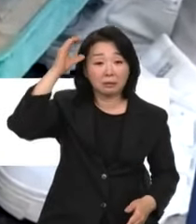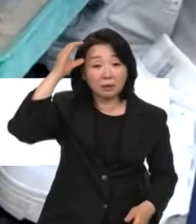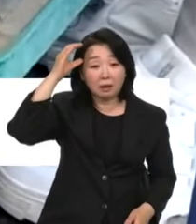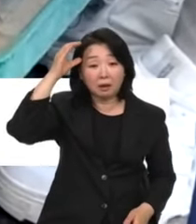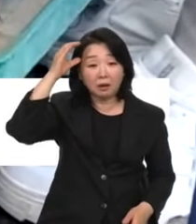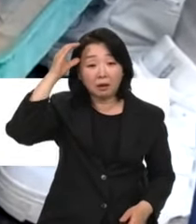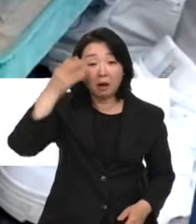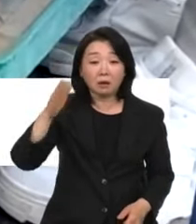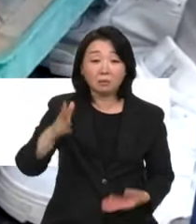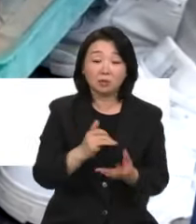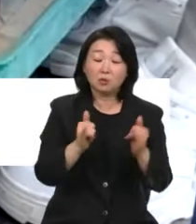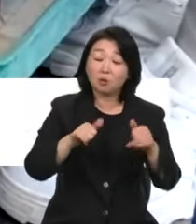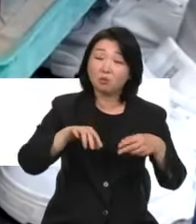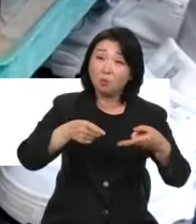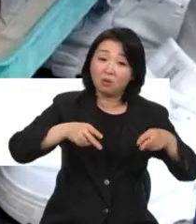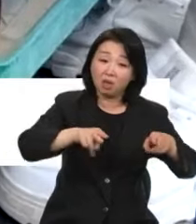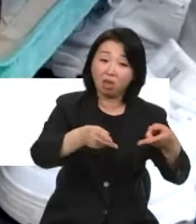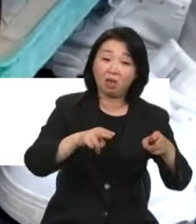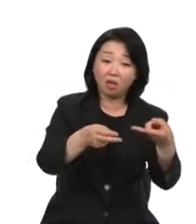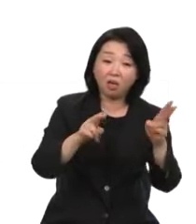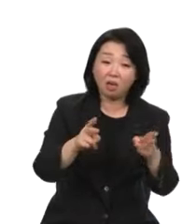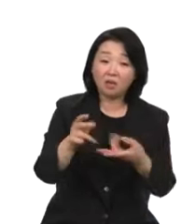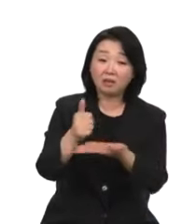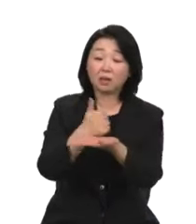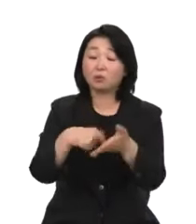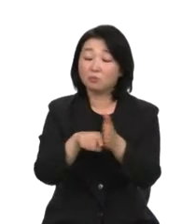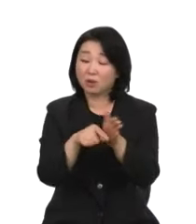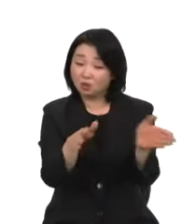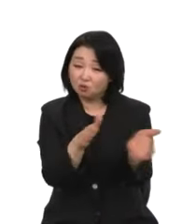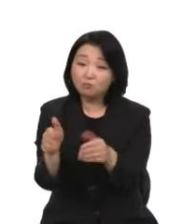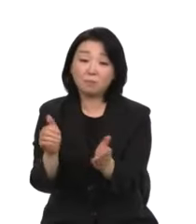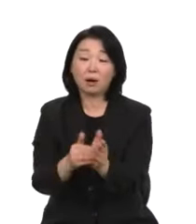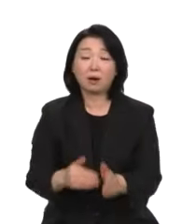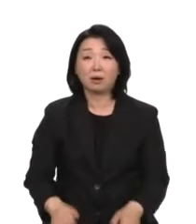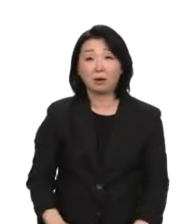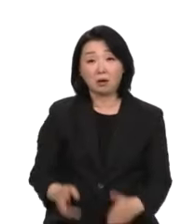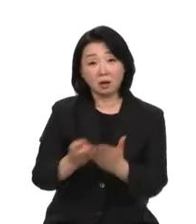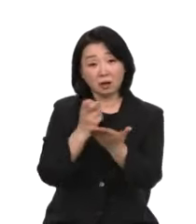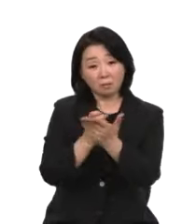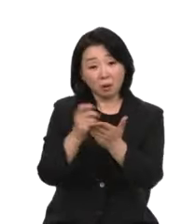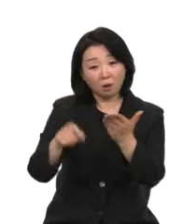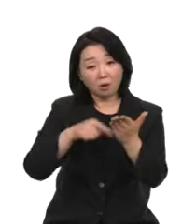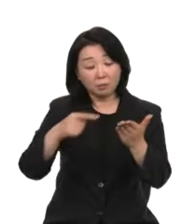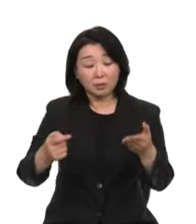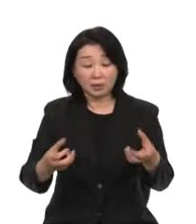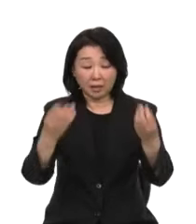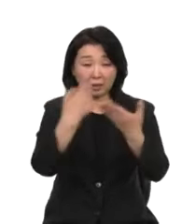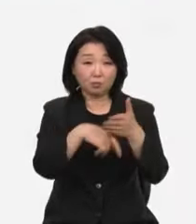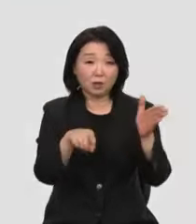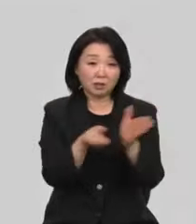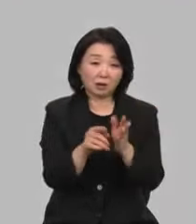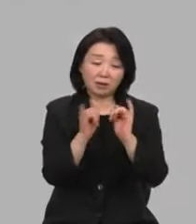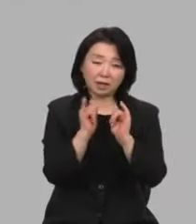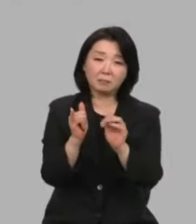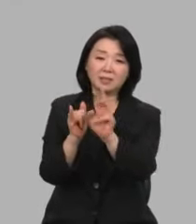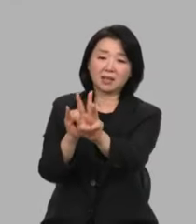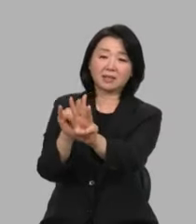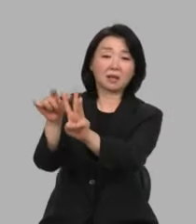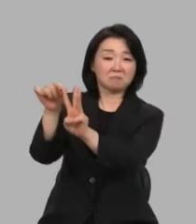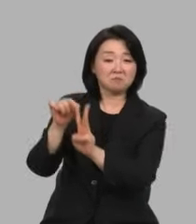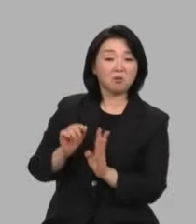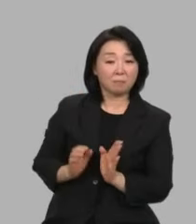세팅하고 갖다 주고 앞에 나가서 이제 노래 부르고. 해당 법인은 취재진에게 행사 준비를 위해 인력 3명을